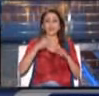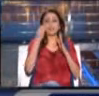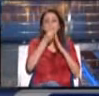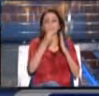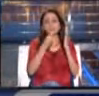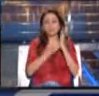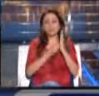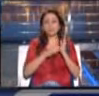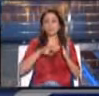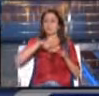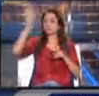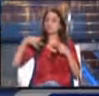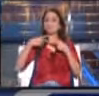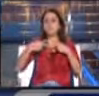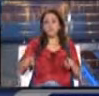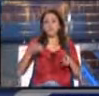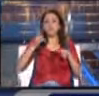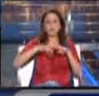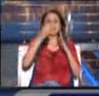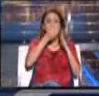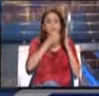بصوره ترضي الجميع؟ ابدا لحضرتك الاول.